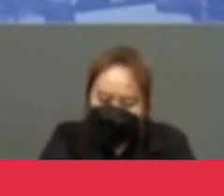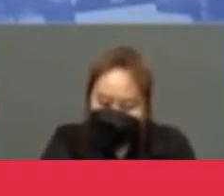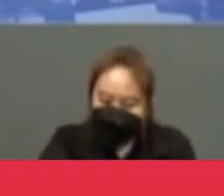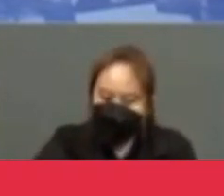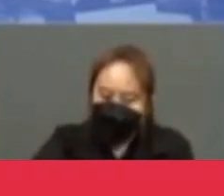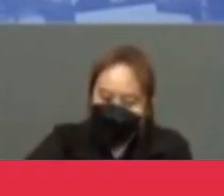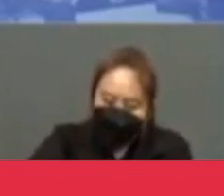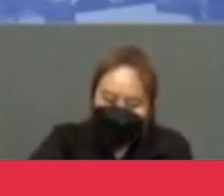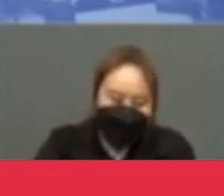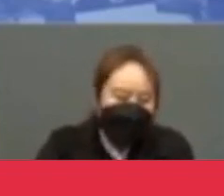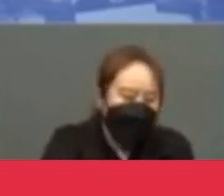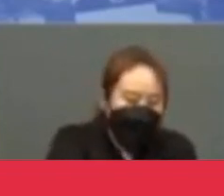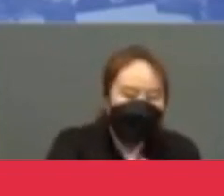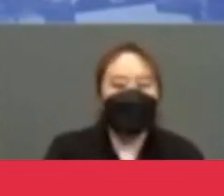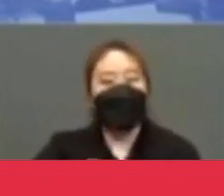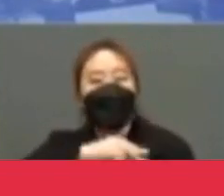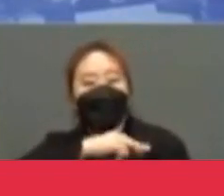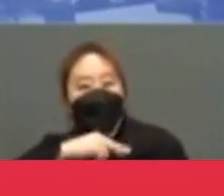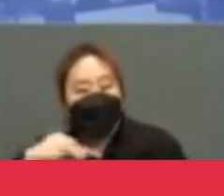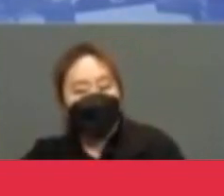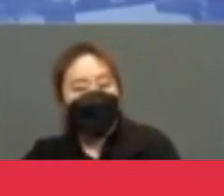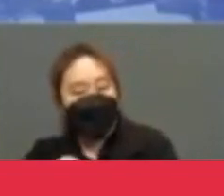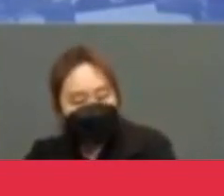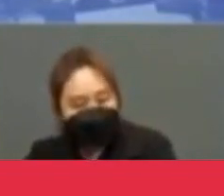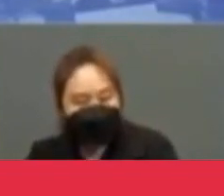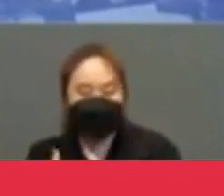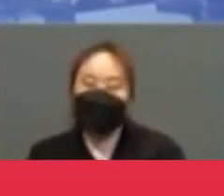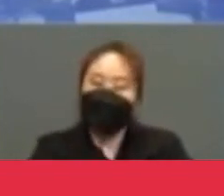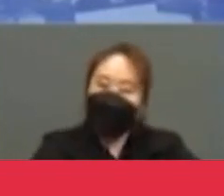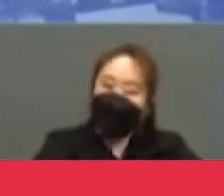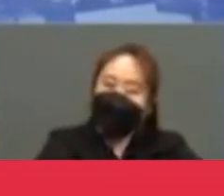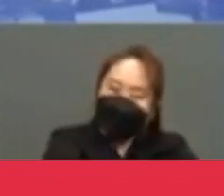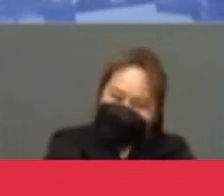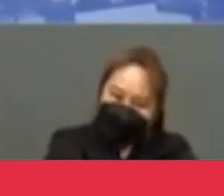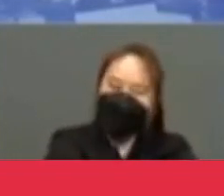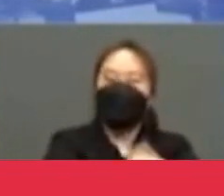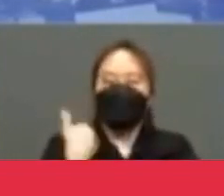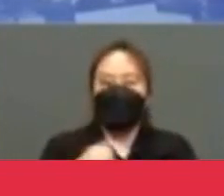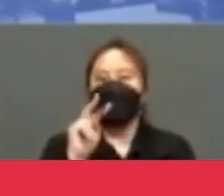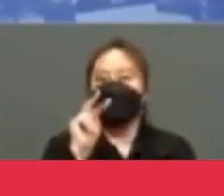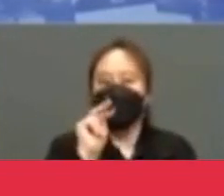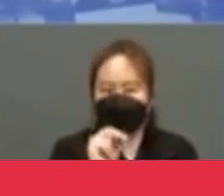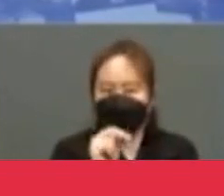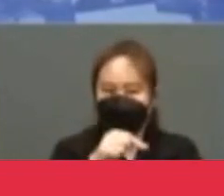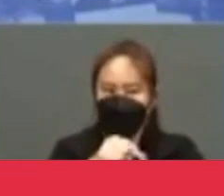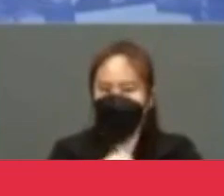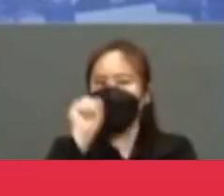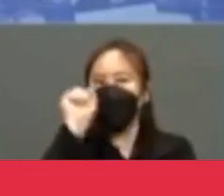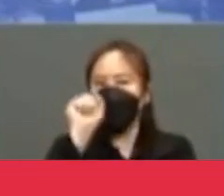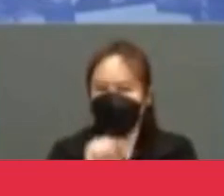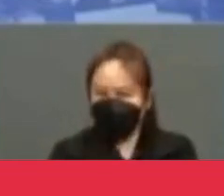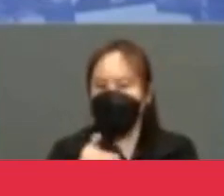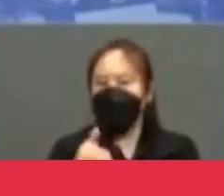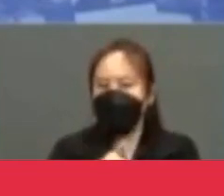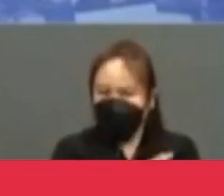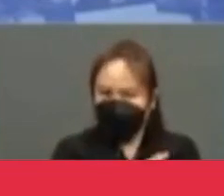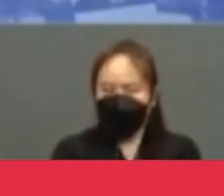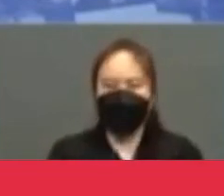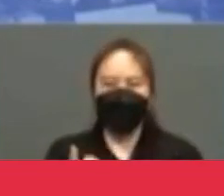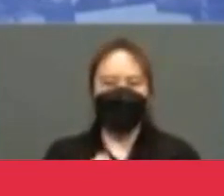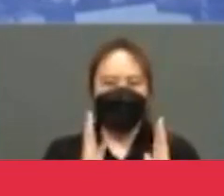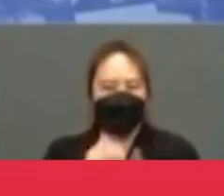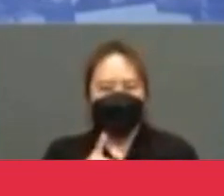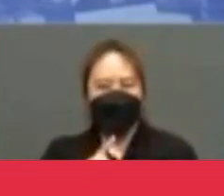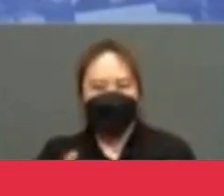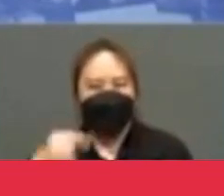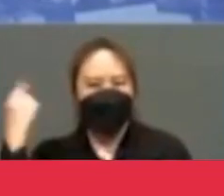สูงคลาสเตอร์ที่เกิดขึ้นพบว่ามีลักษณะตายกันเช่นตลาดเมืองใหม่ติดเชื้อสะสม 265คนมีการกระจาย